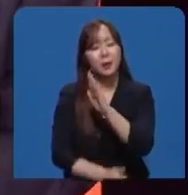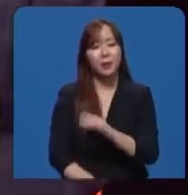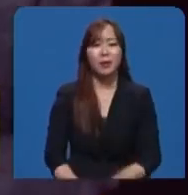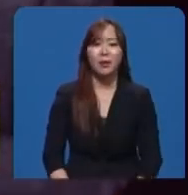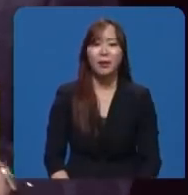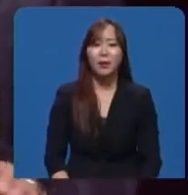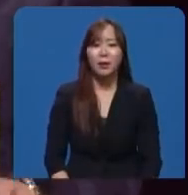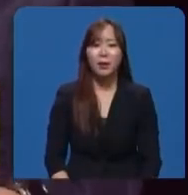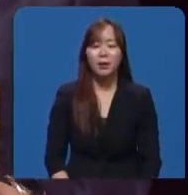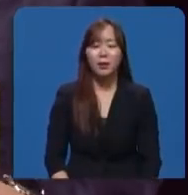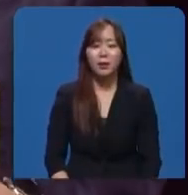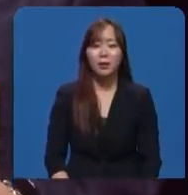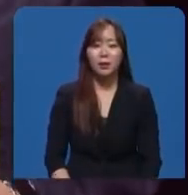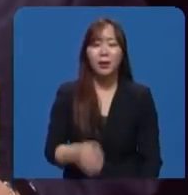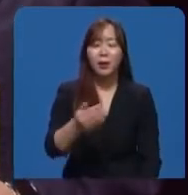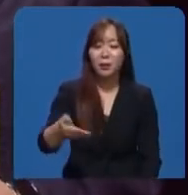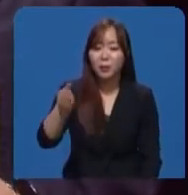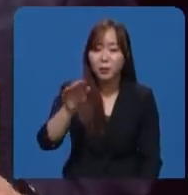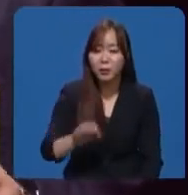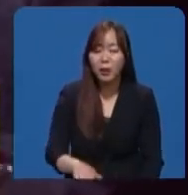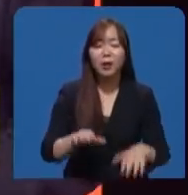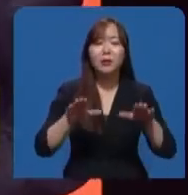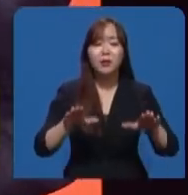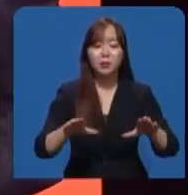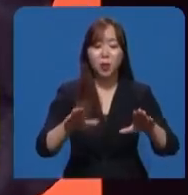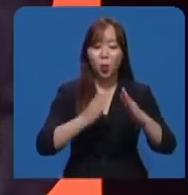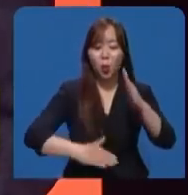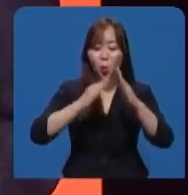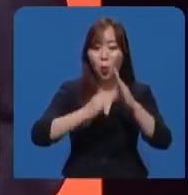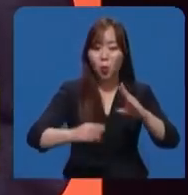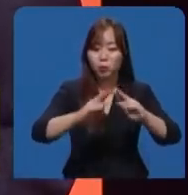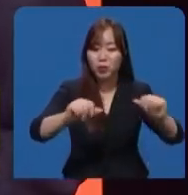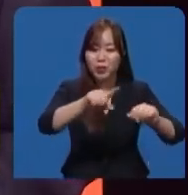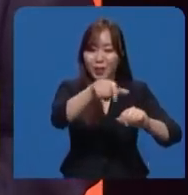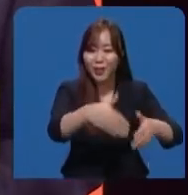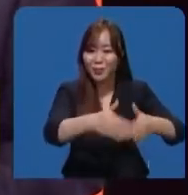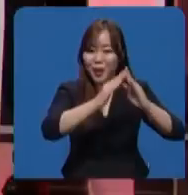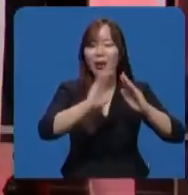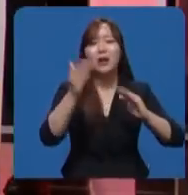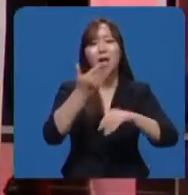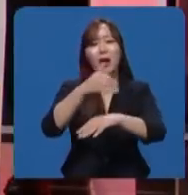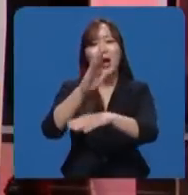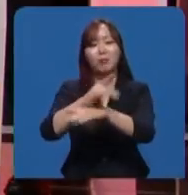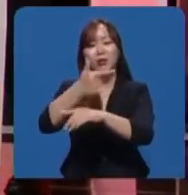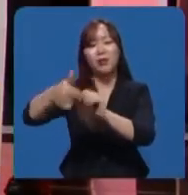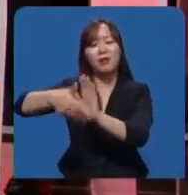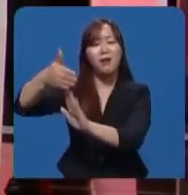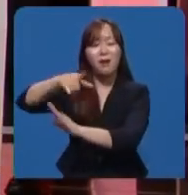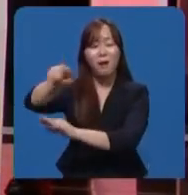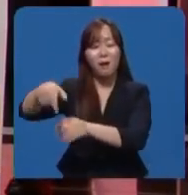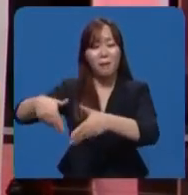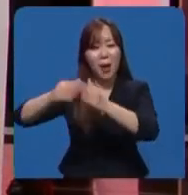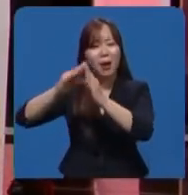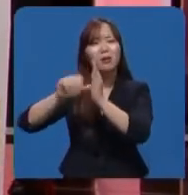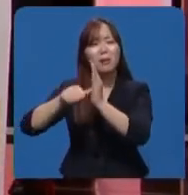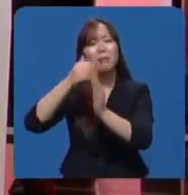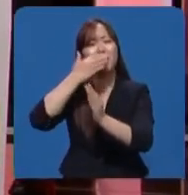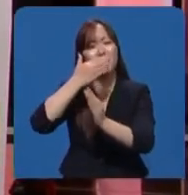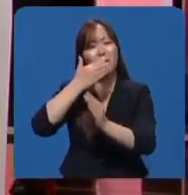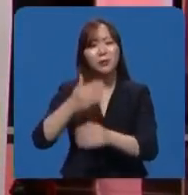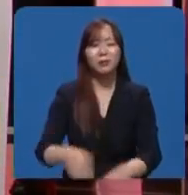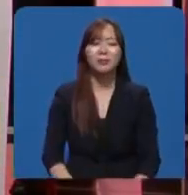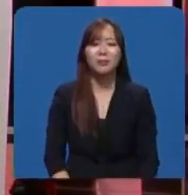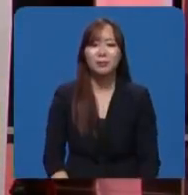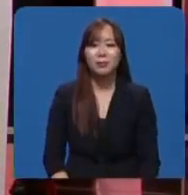했죠. 했는데 지금 공공부지에 세운다는 게 아니고 강북 대개발할 때도 가능하다는